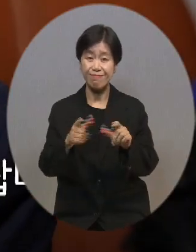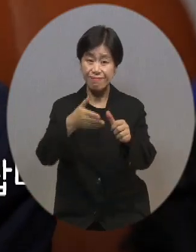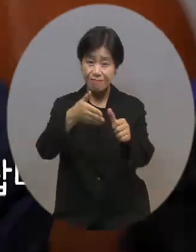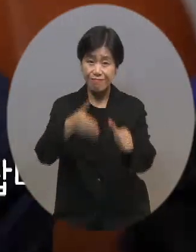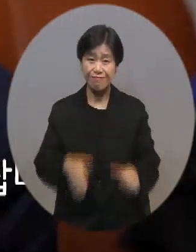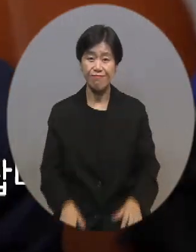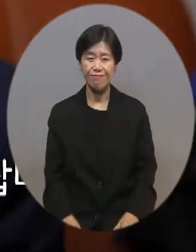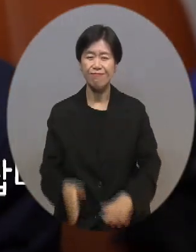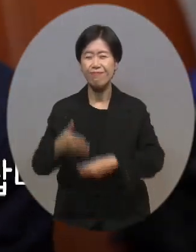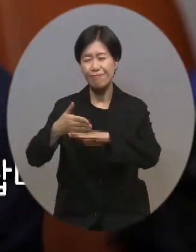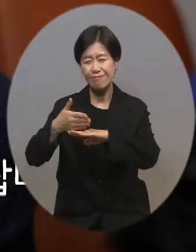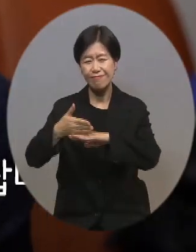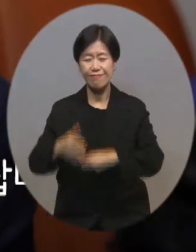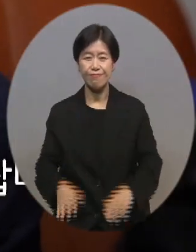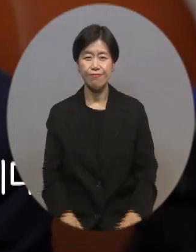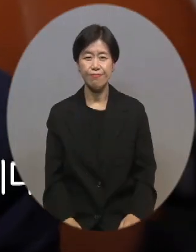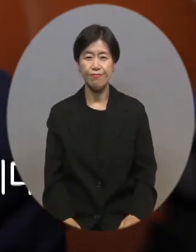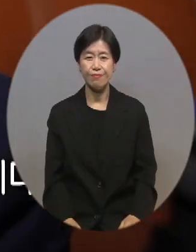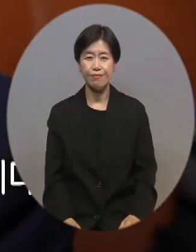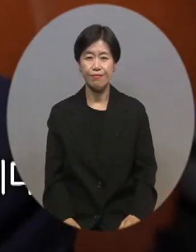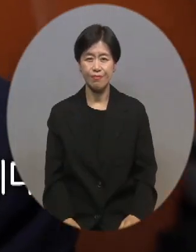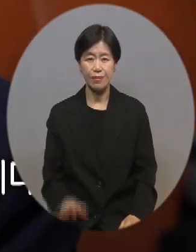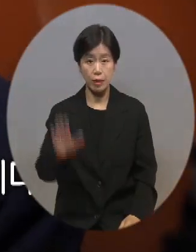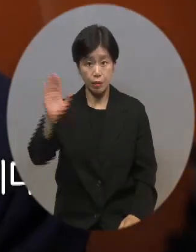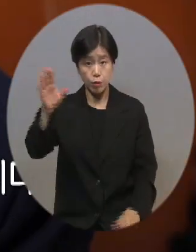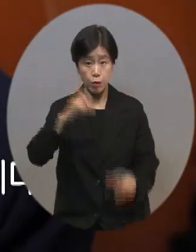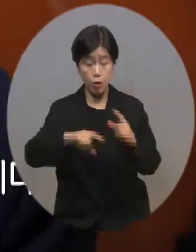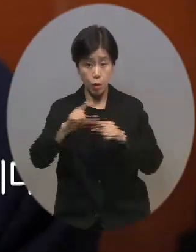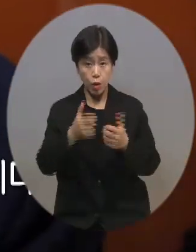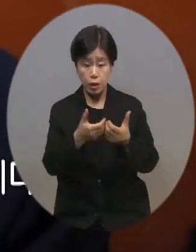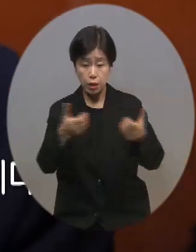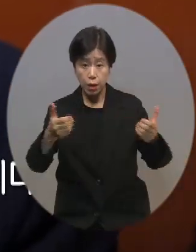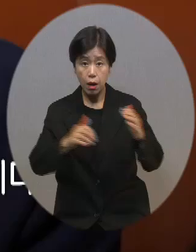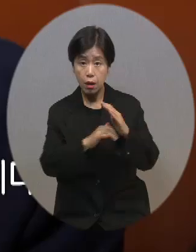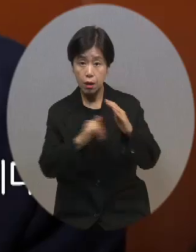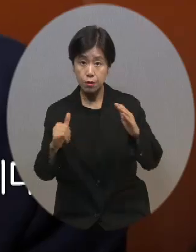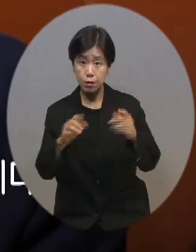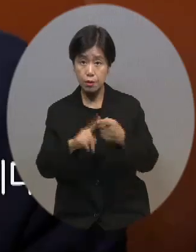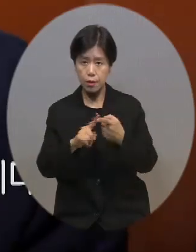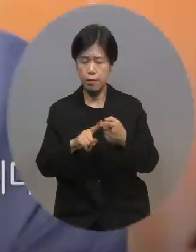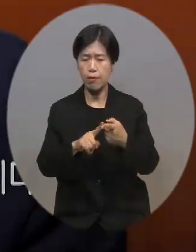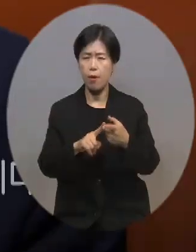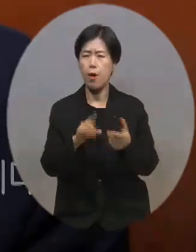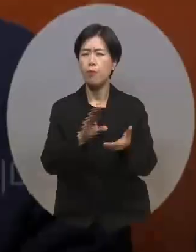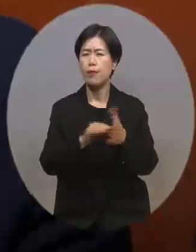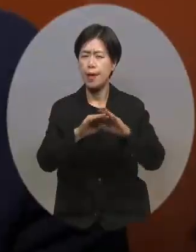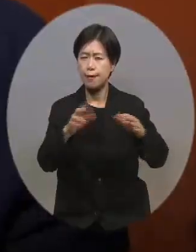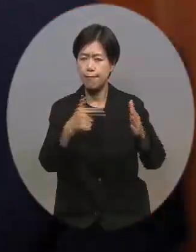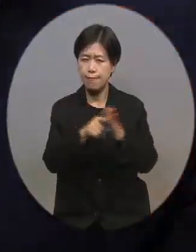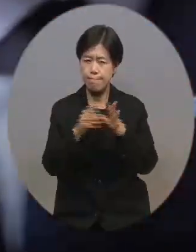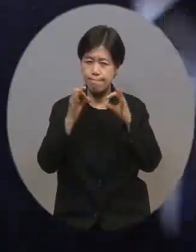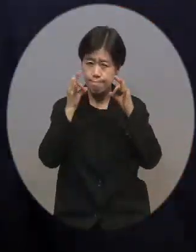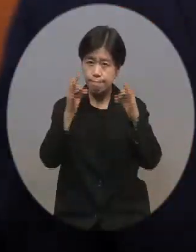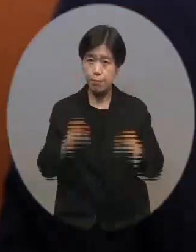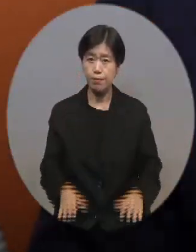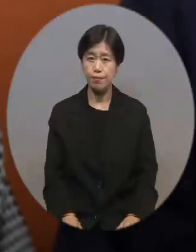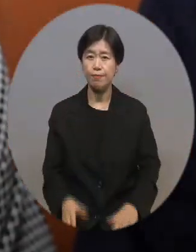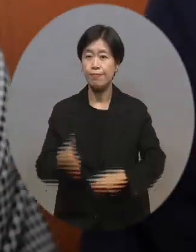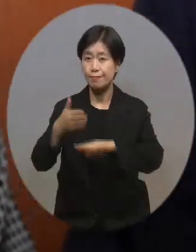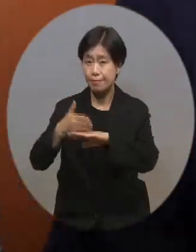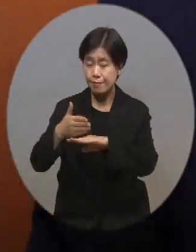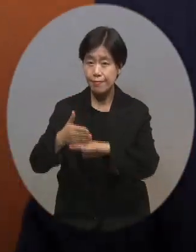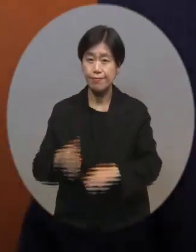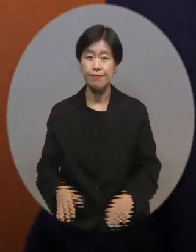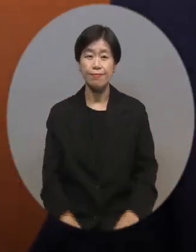사시기 바랍니다. 감사합니다. 저희들이 앞으로 더 많이 그 관심 갖도록 그렇게 하겠습니다. 아이